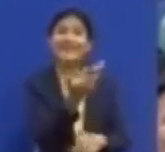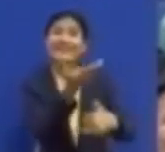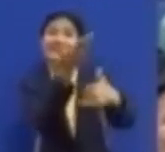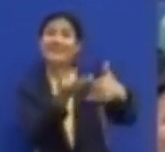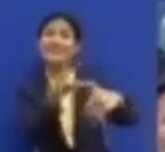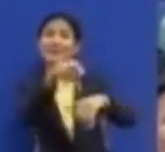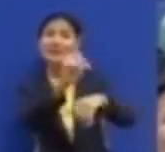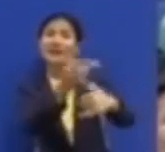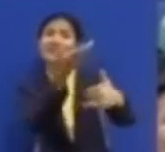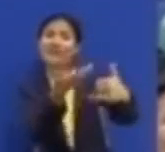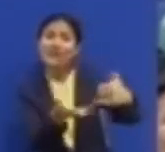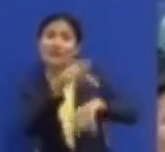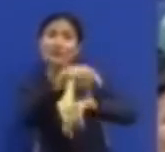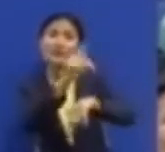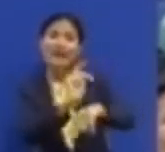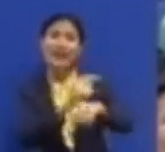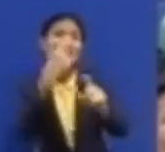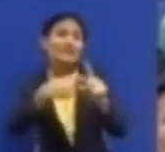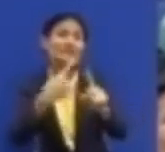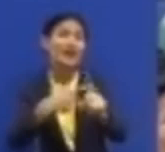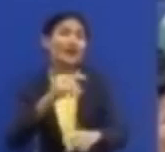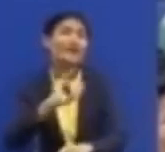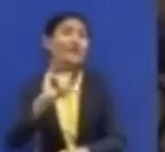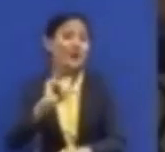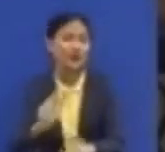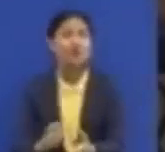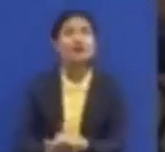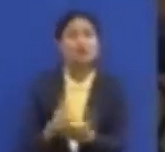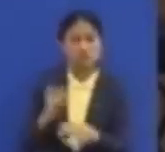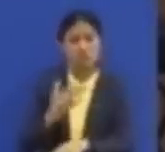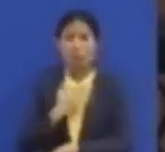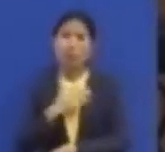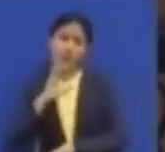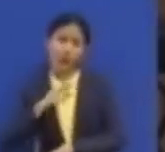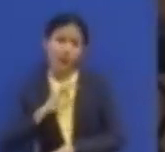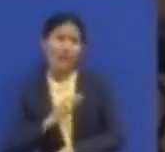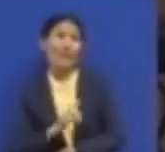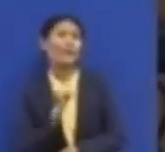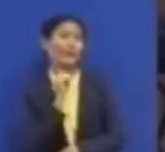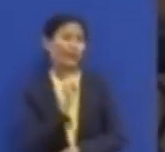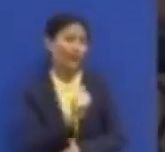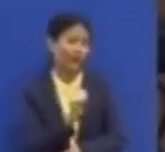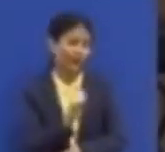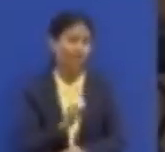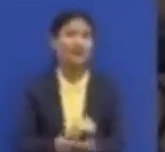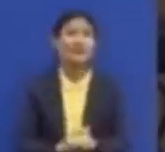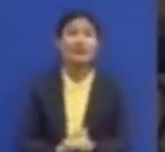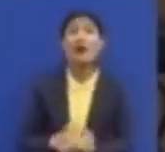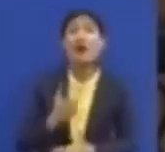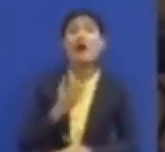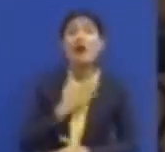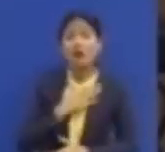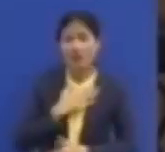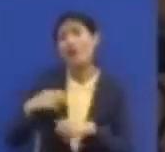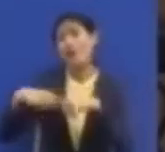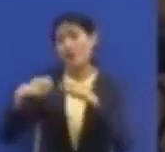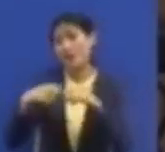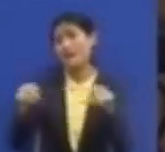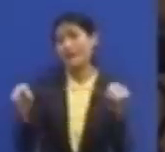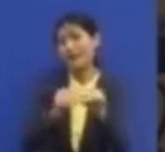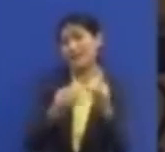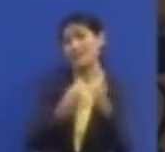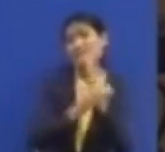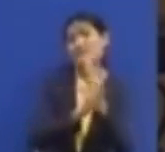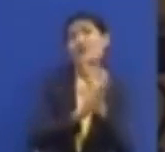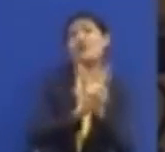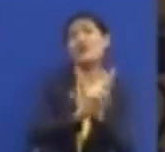คนเนี่ยมีความปลื้มใจแล้วก็สุขใจที่วันนี้เป็นเกียรติประวัติอันสูงส่งของคุ